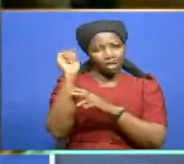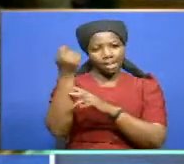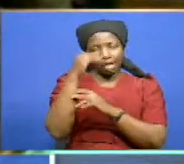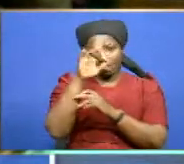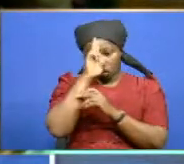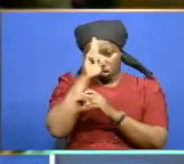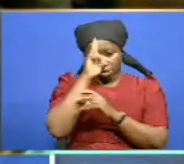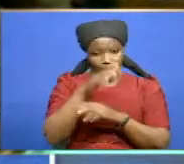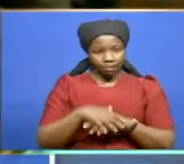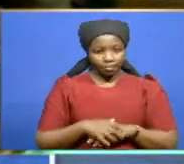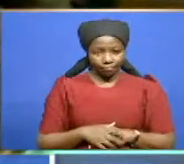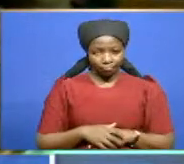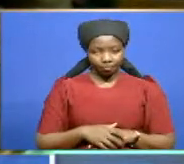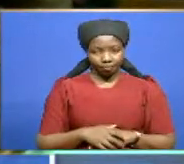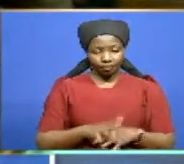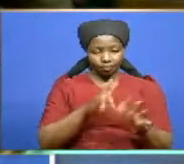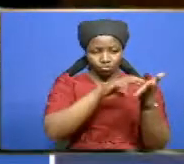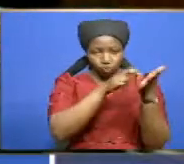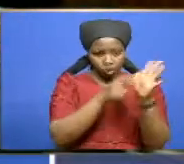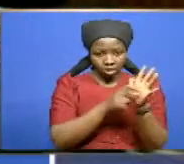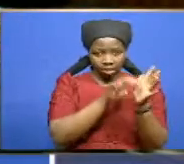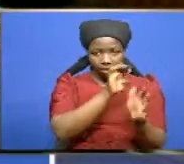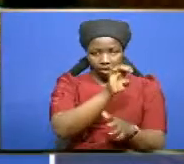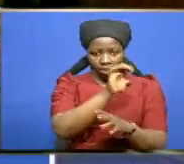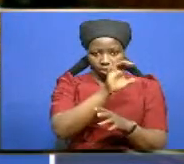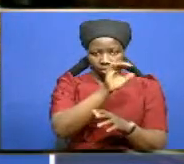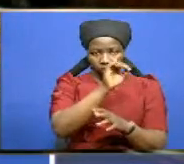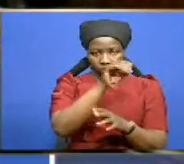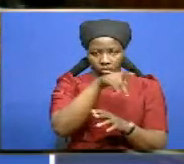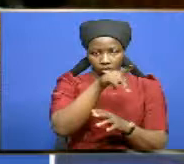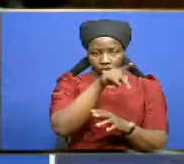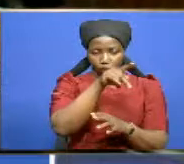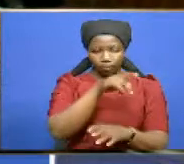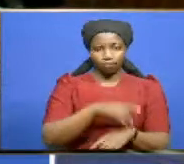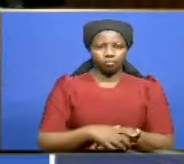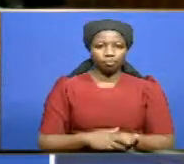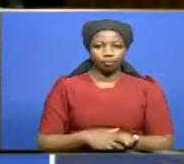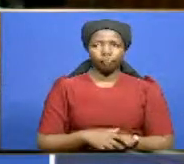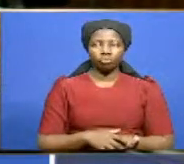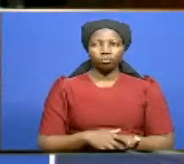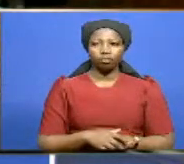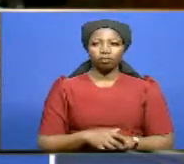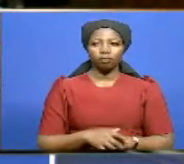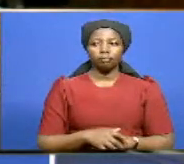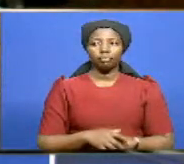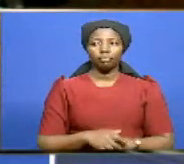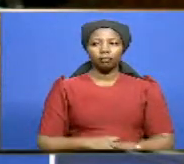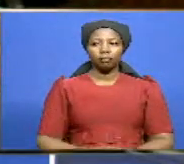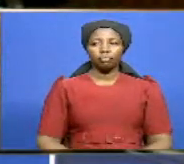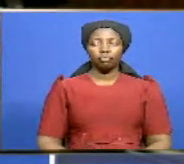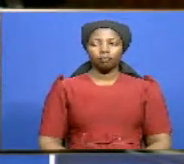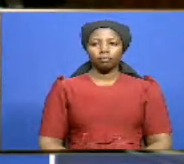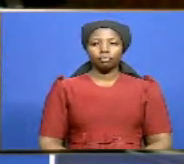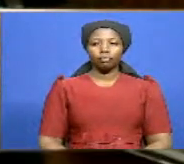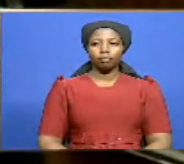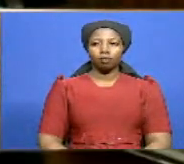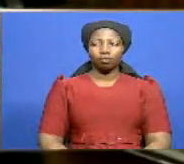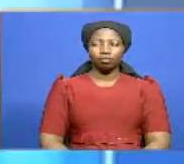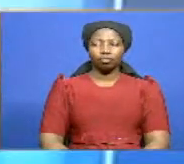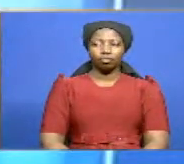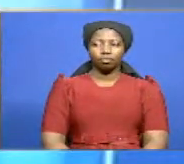into brackets, Project E-Cops. Nikiripotia Darubini, jina langu ni Sarafina, Robi.